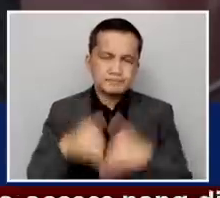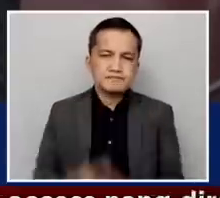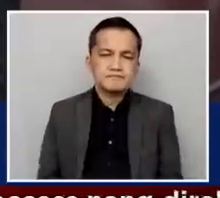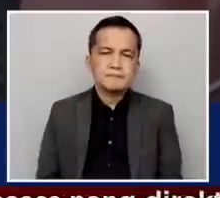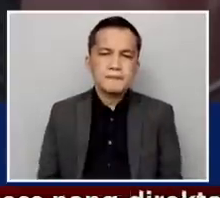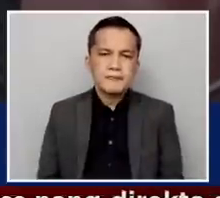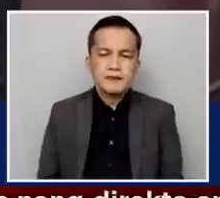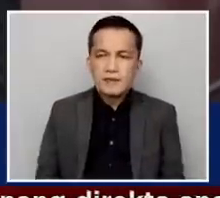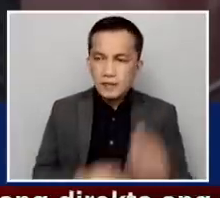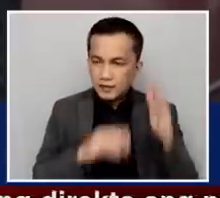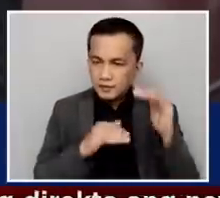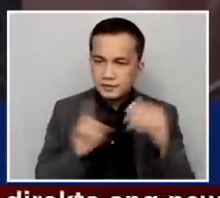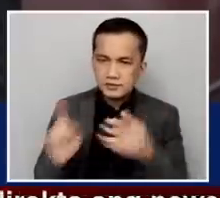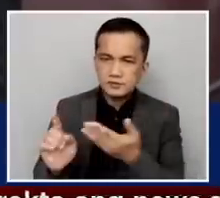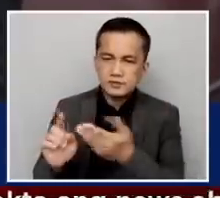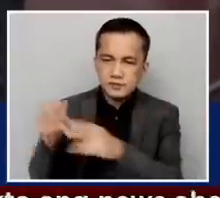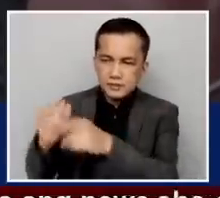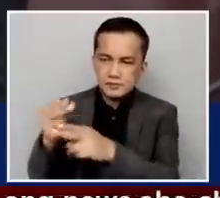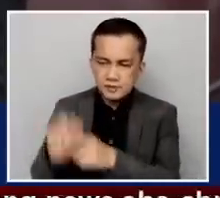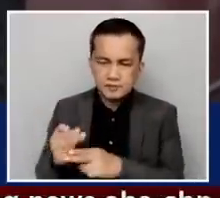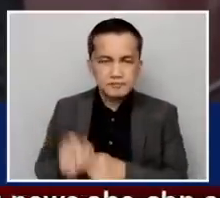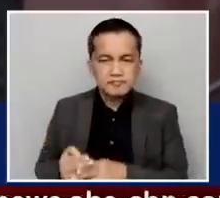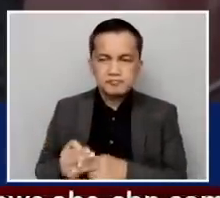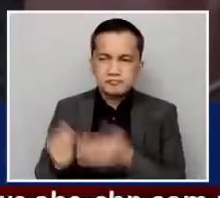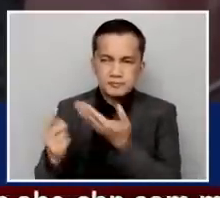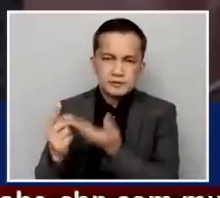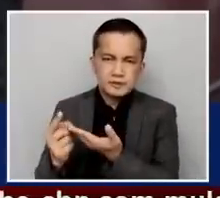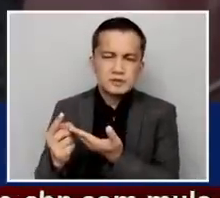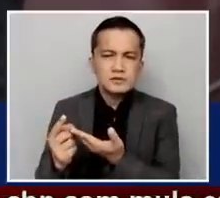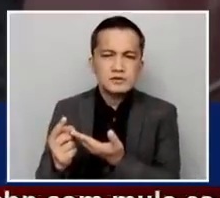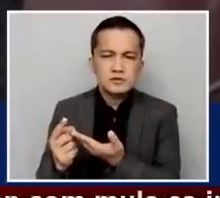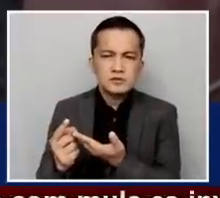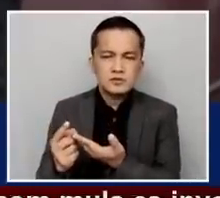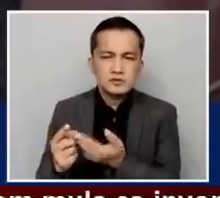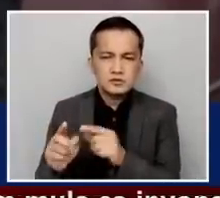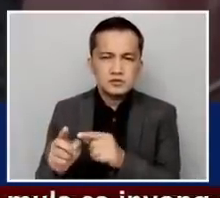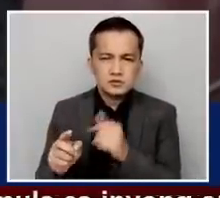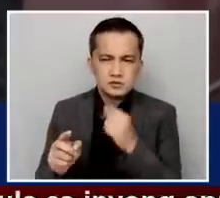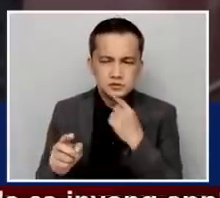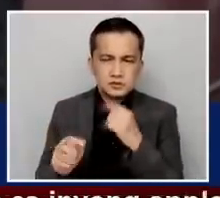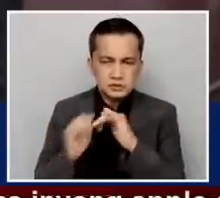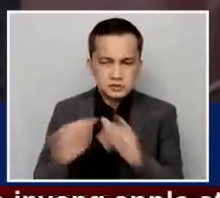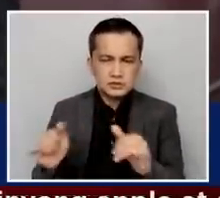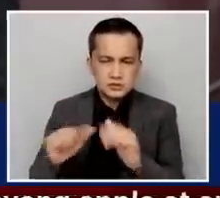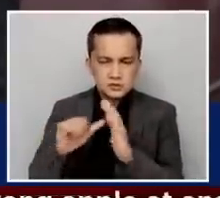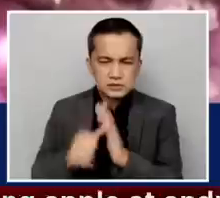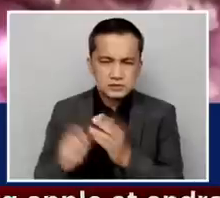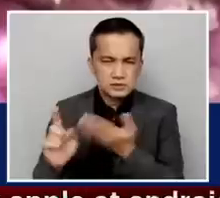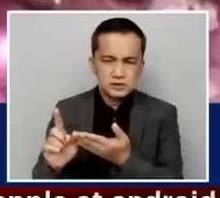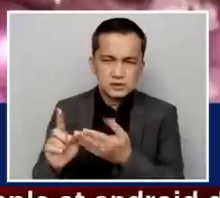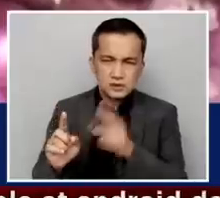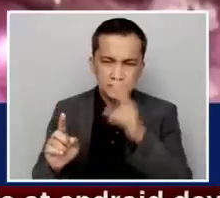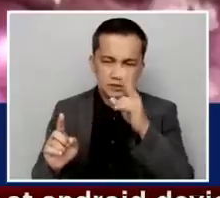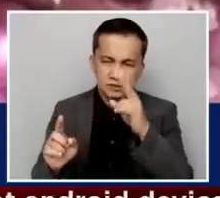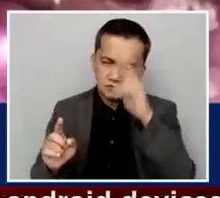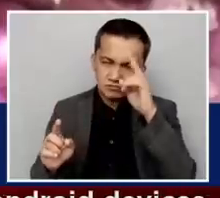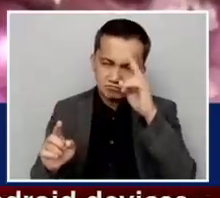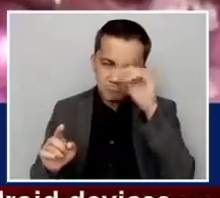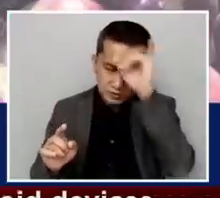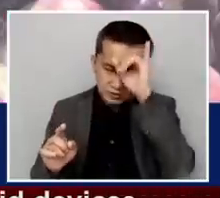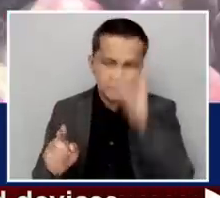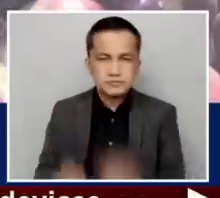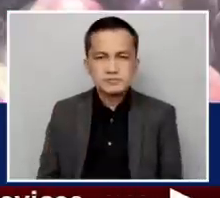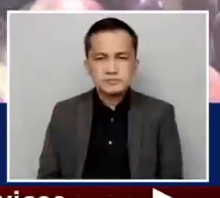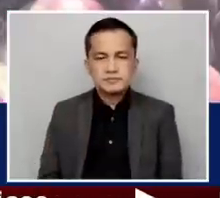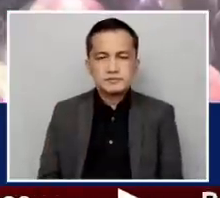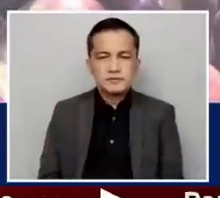ma'am, that you would name names. But you still insist that you're the innocent victim. Ibinunyag rin ni Riguyal